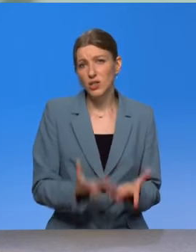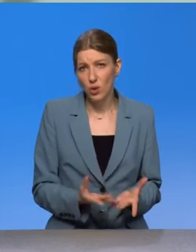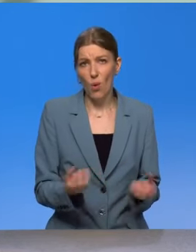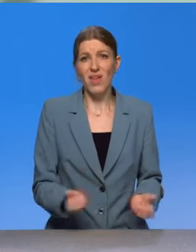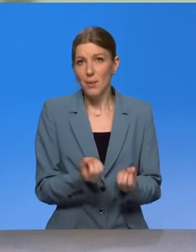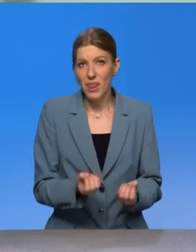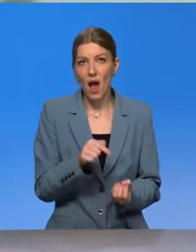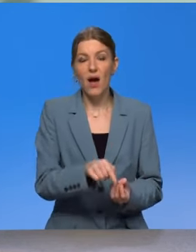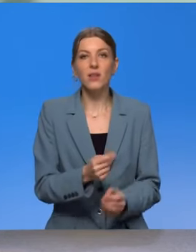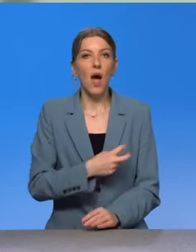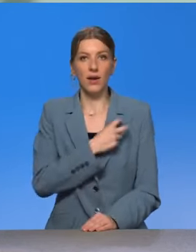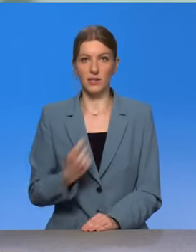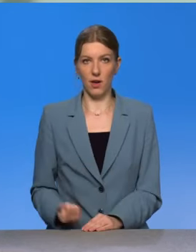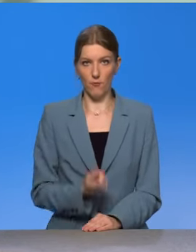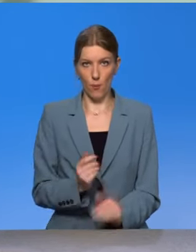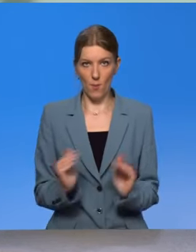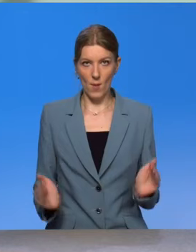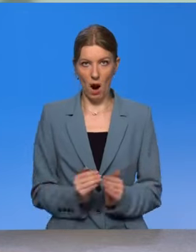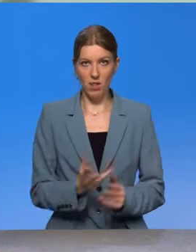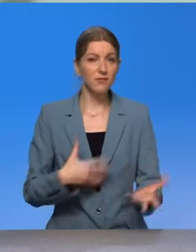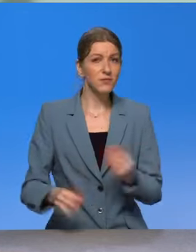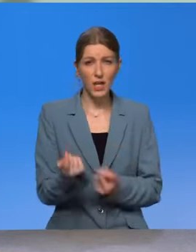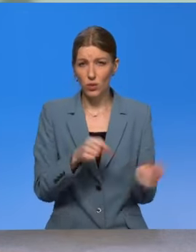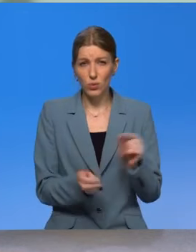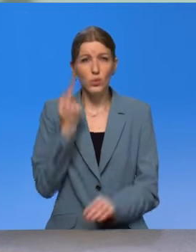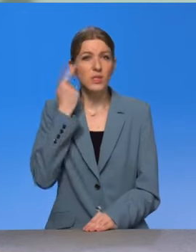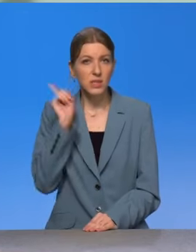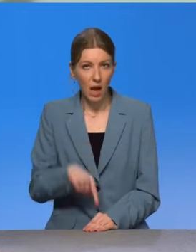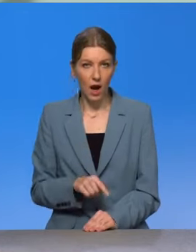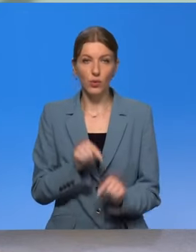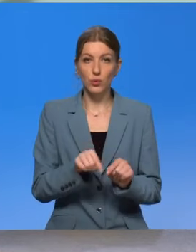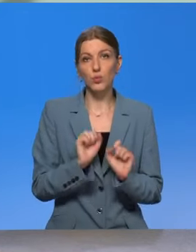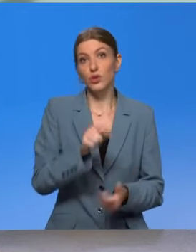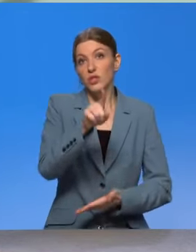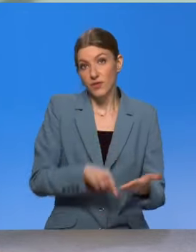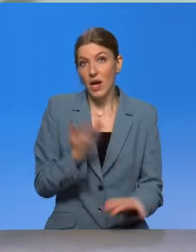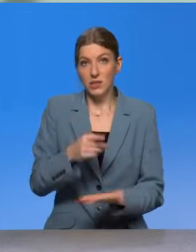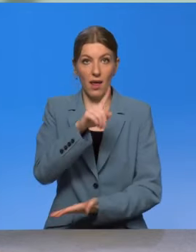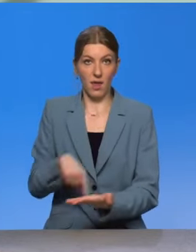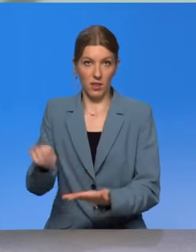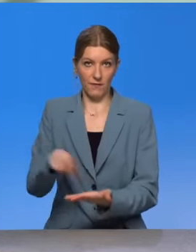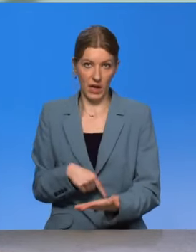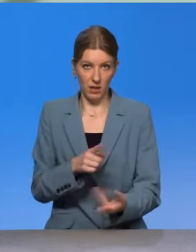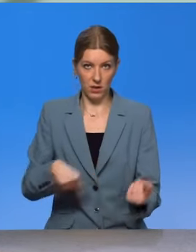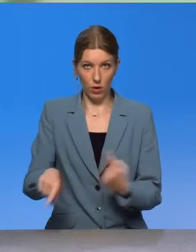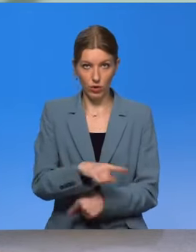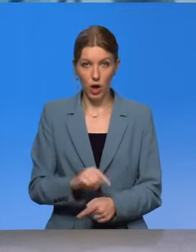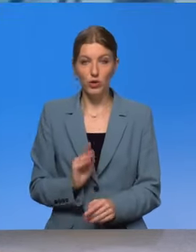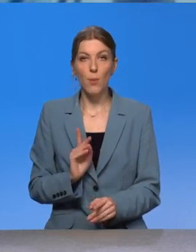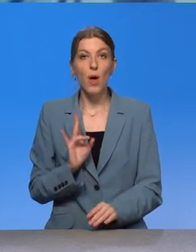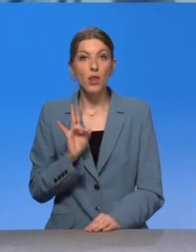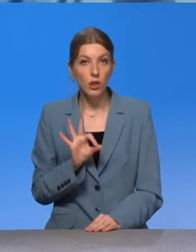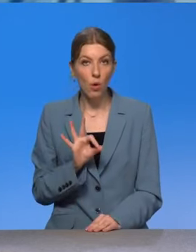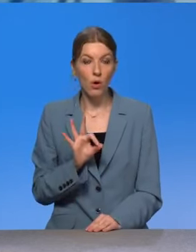друга знают, и поэтому знают, что от кого ожидать. И здесь мы либо доверяем, либо не доверяем ближайшим. Добавляются сложности,